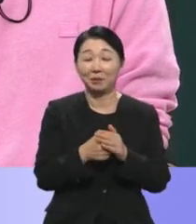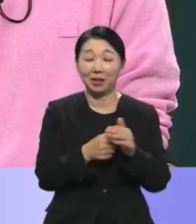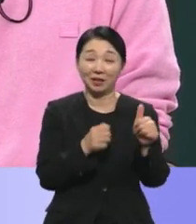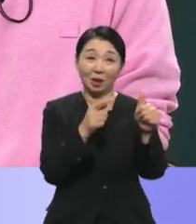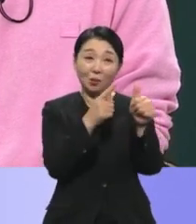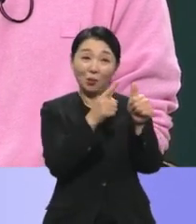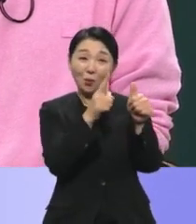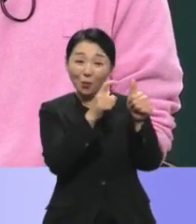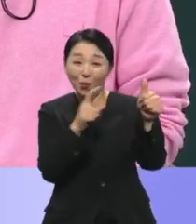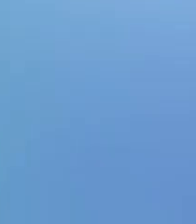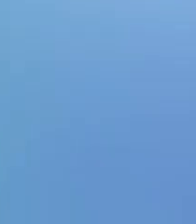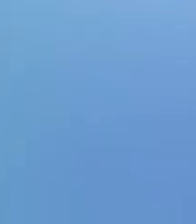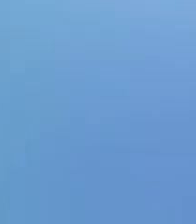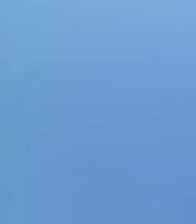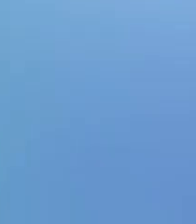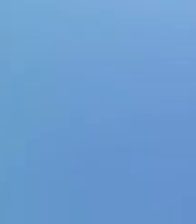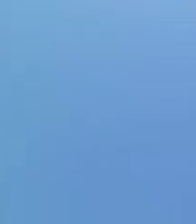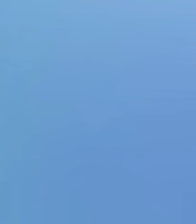그거 한번 먹어보겠습니다